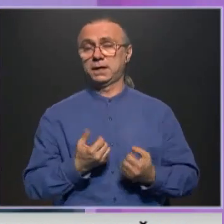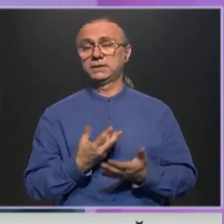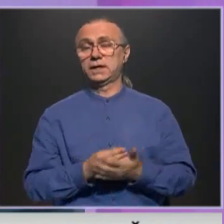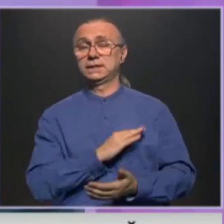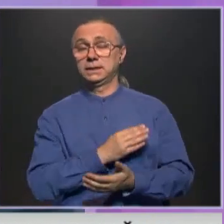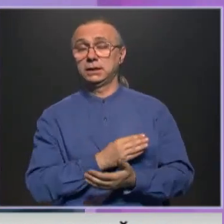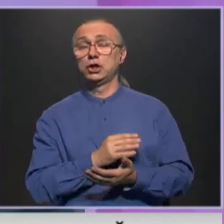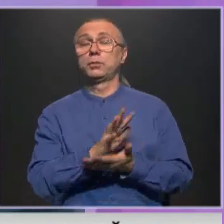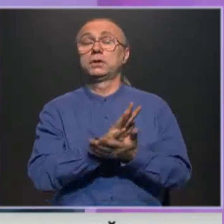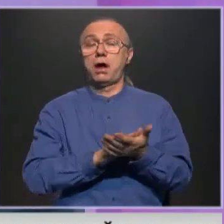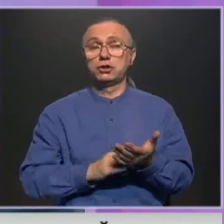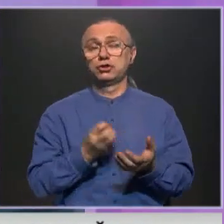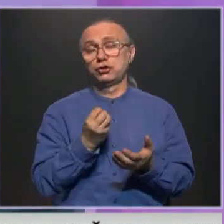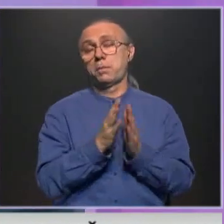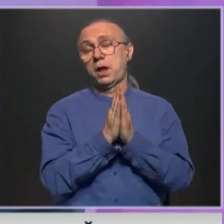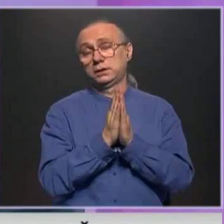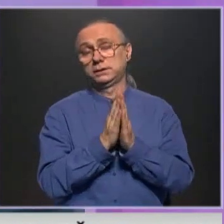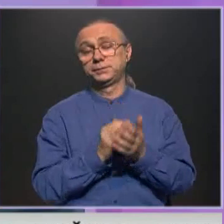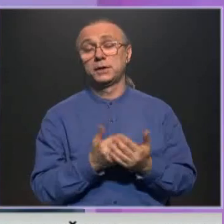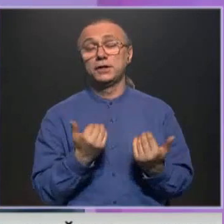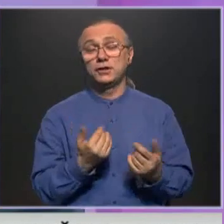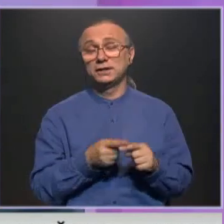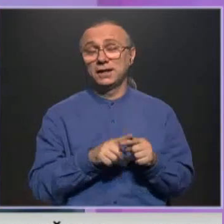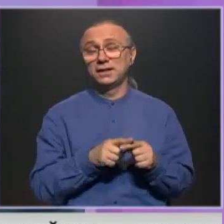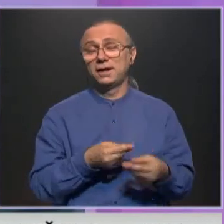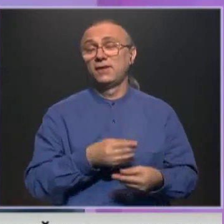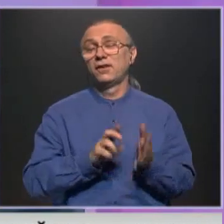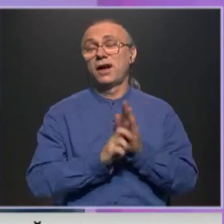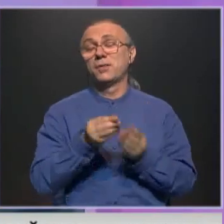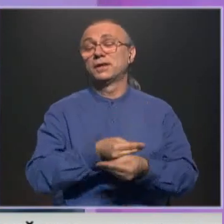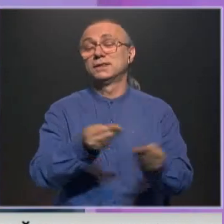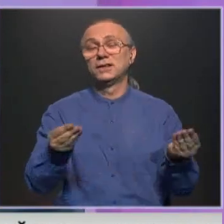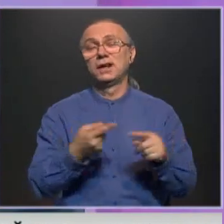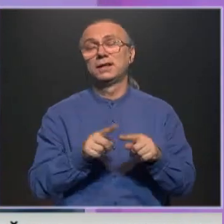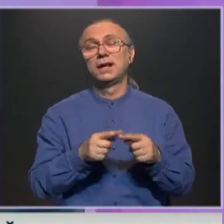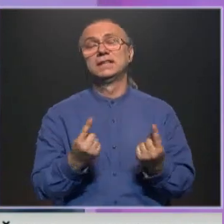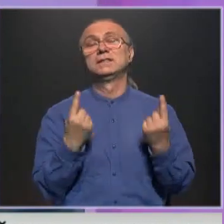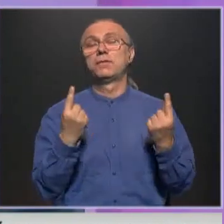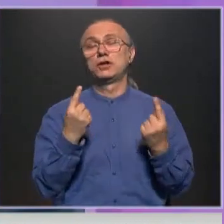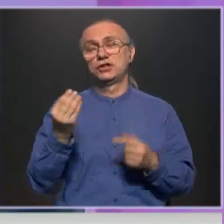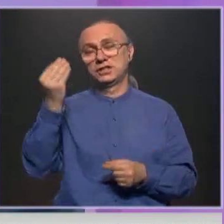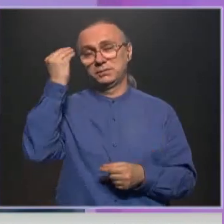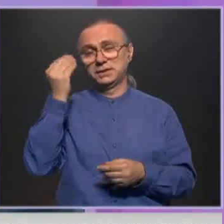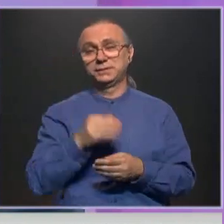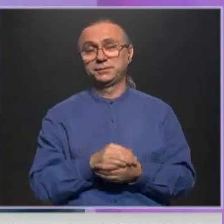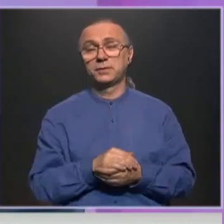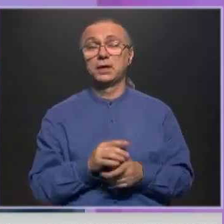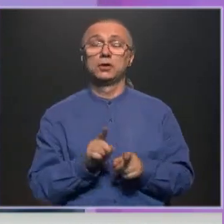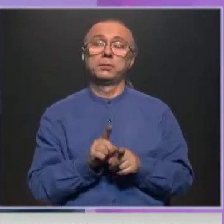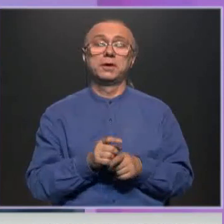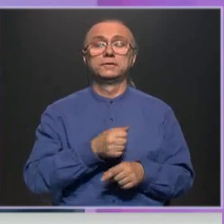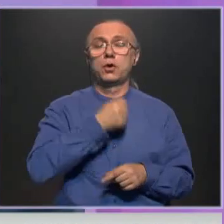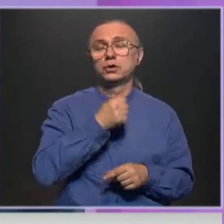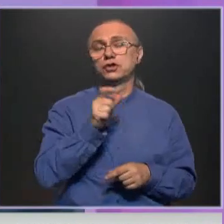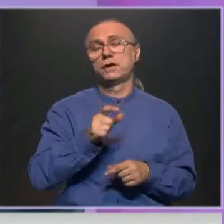дальше молиться. Сейчас, конечно, смысл символический, но тем не менее и взрослый человек, и ребенок, который ребенок вот приходит